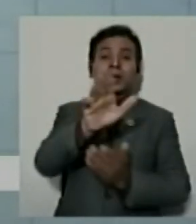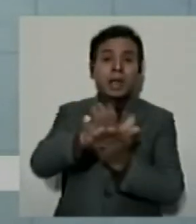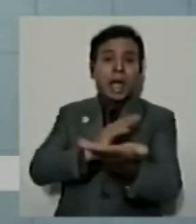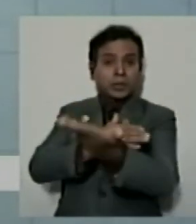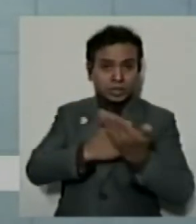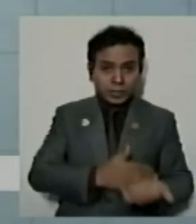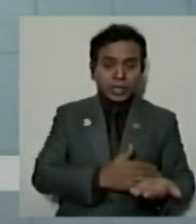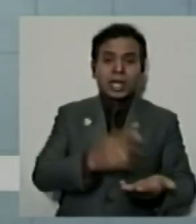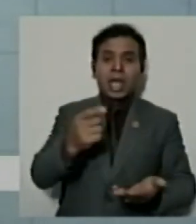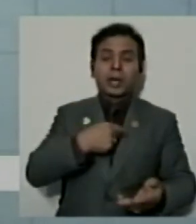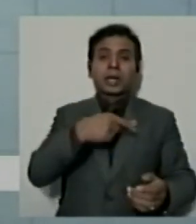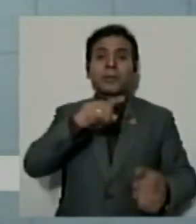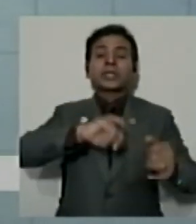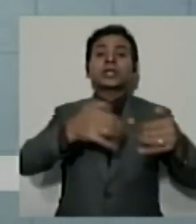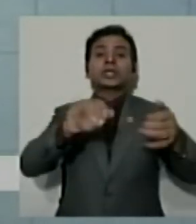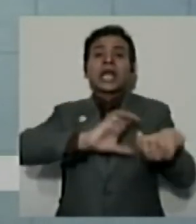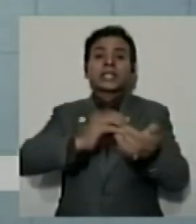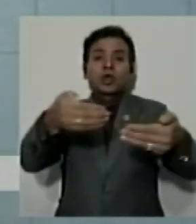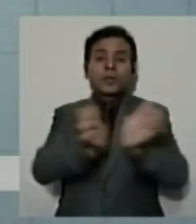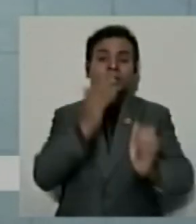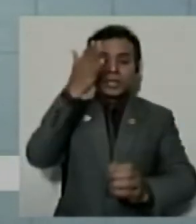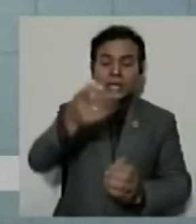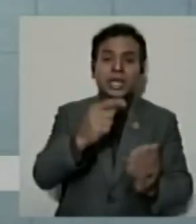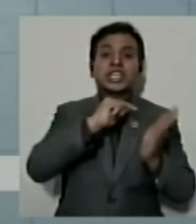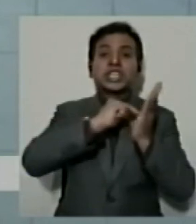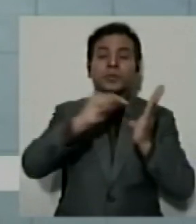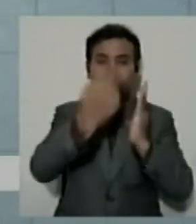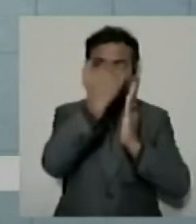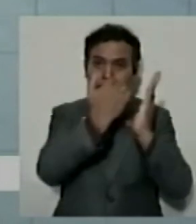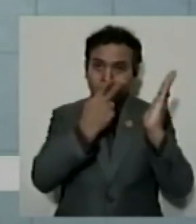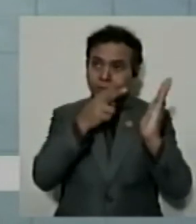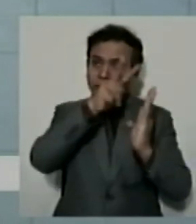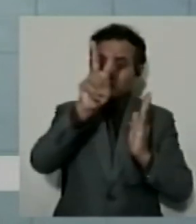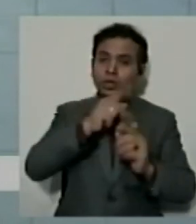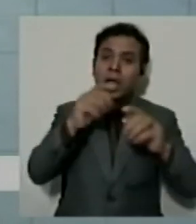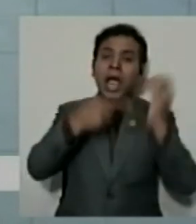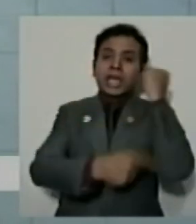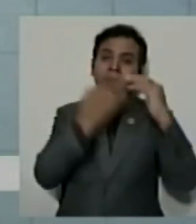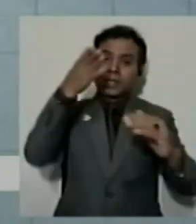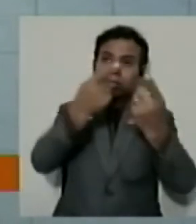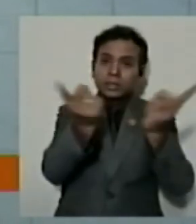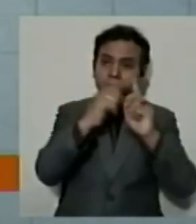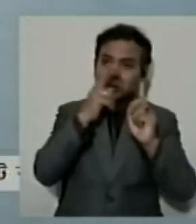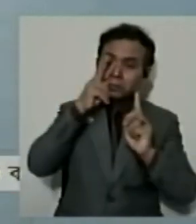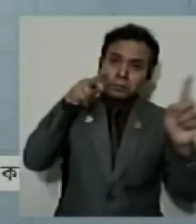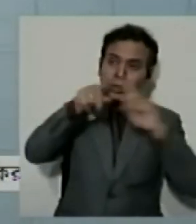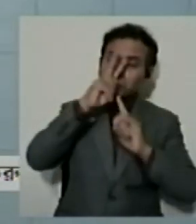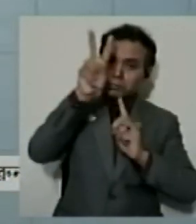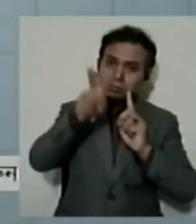সবাই ফুলফিল করেন, তাহলে আমরা বেসরকারি হাসপাতালগুলিকে পূর্বের শর্ত অনুযায়ী আমরা অনুমোদন দিয়ে